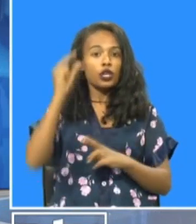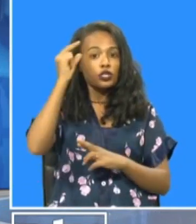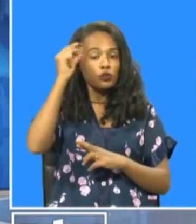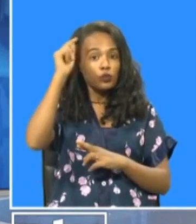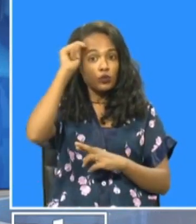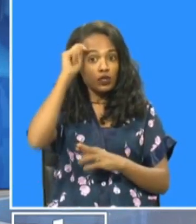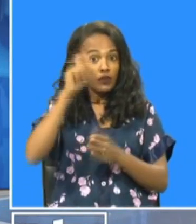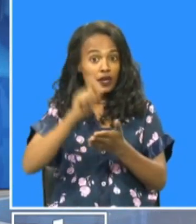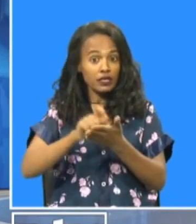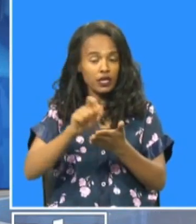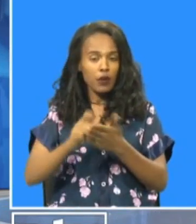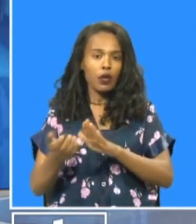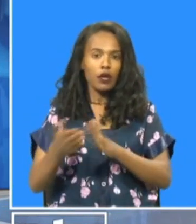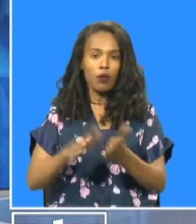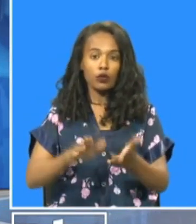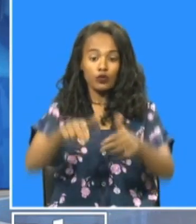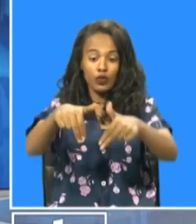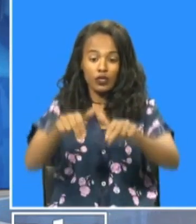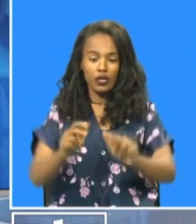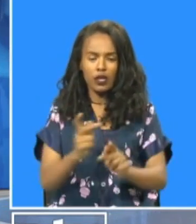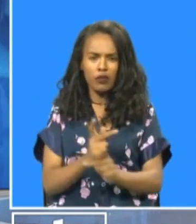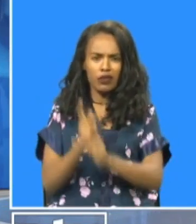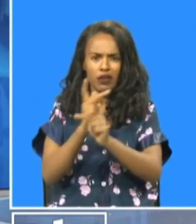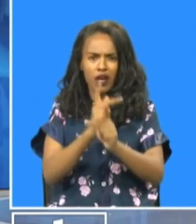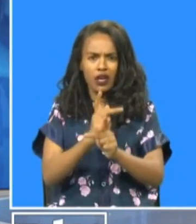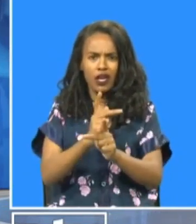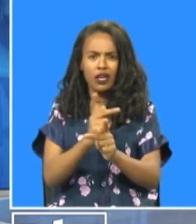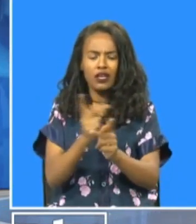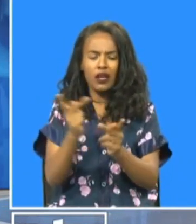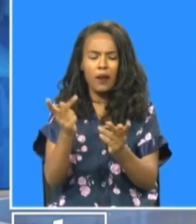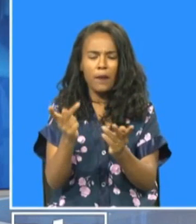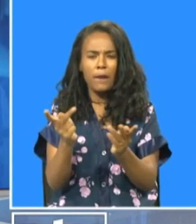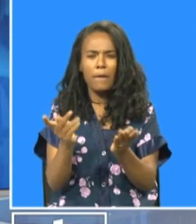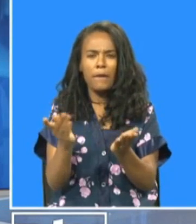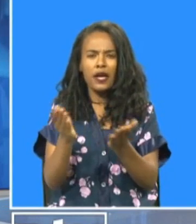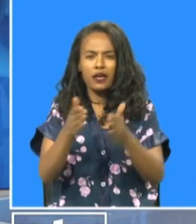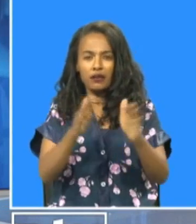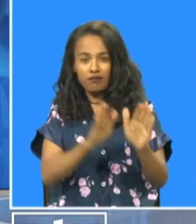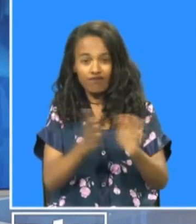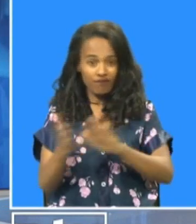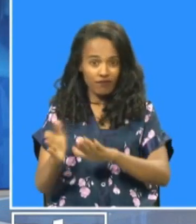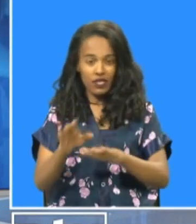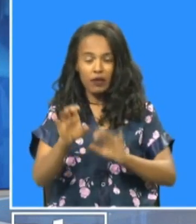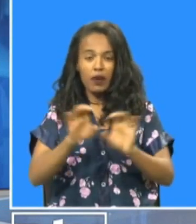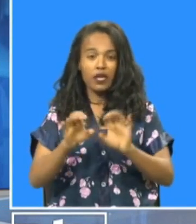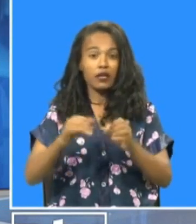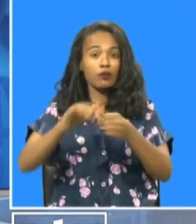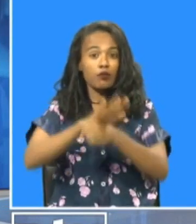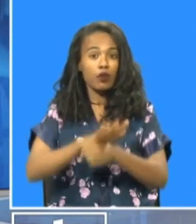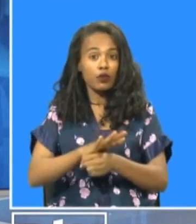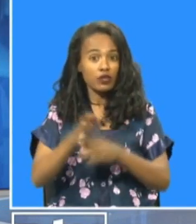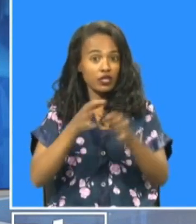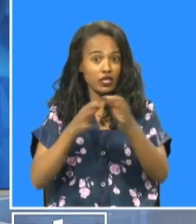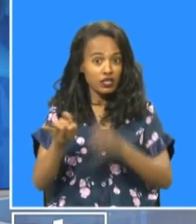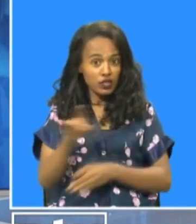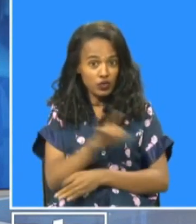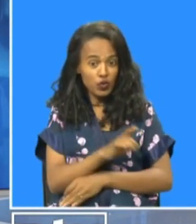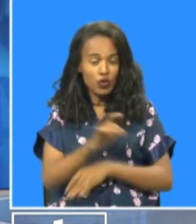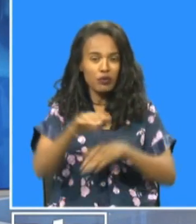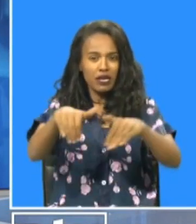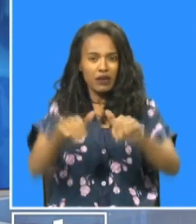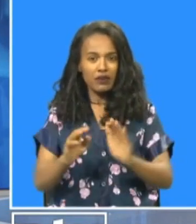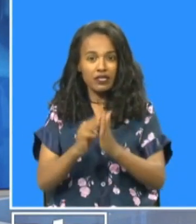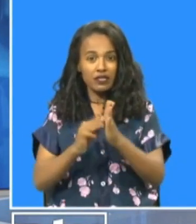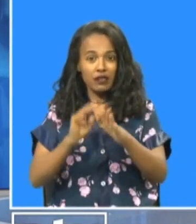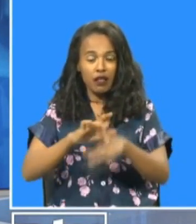ተስፋዬ ዘገባ ታዲያ የሟቾች አስክሬን በጥንቃቄ ለመገነስ የሚያስችሉ ግብዓቶች እንዲሟሉ እንደሚደረግ የተገለጸ ሲሆን በቀብር ስነ